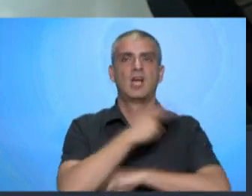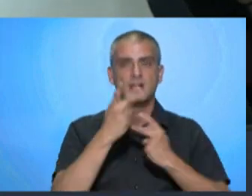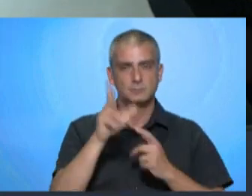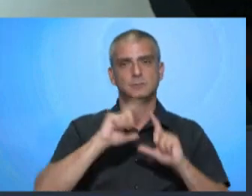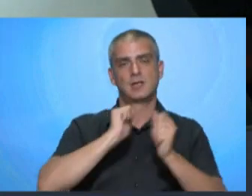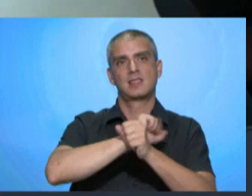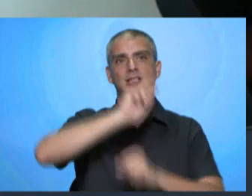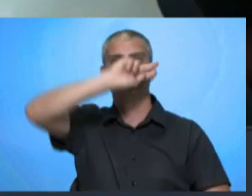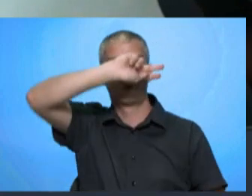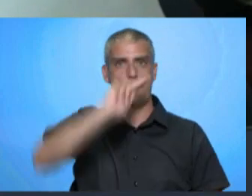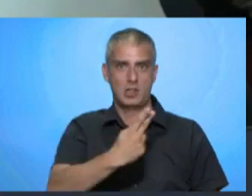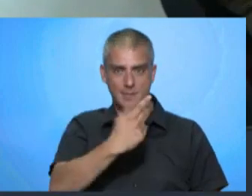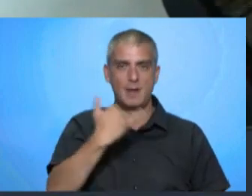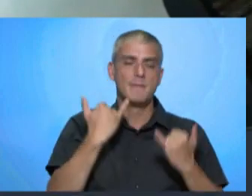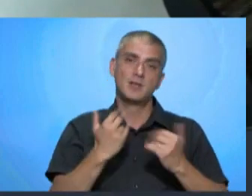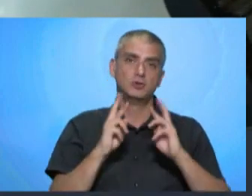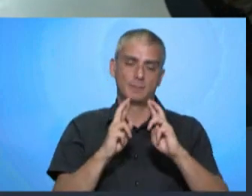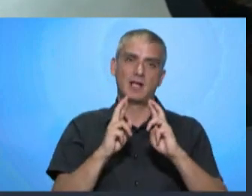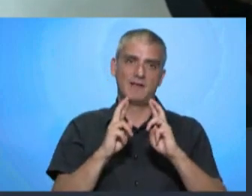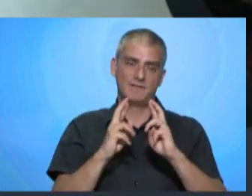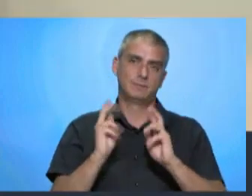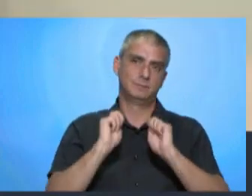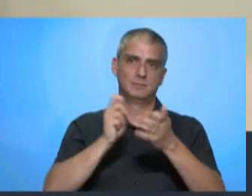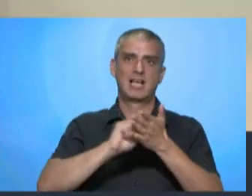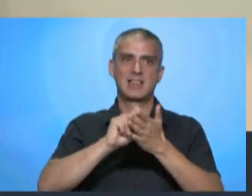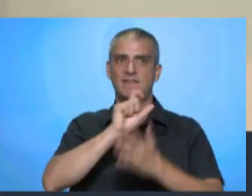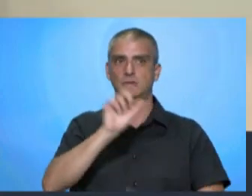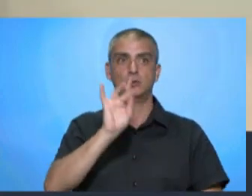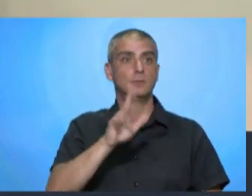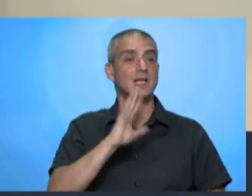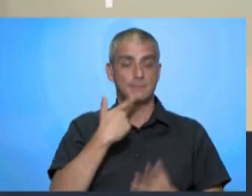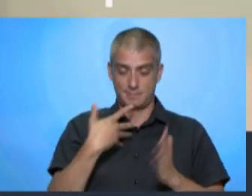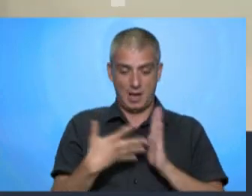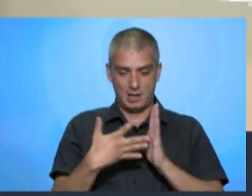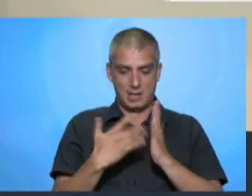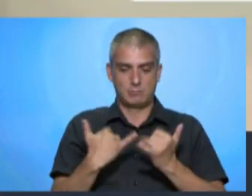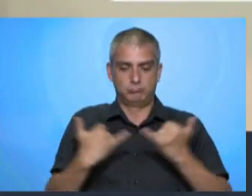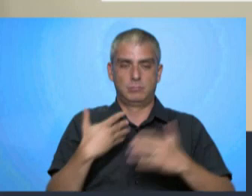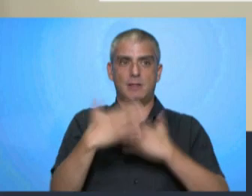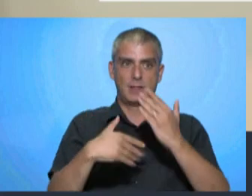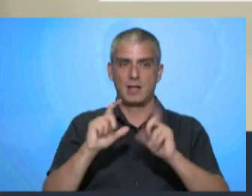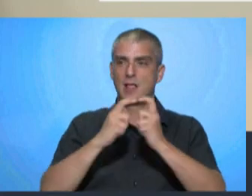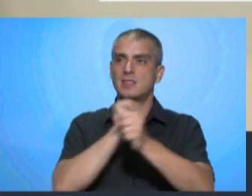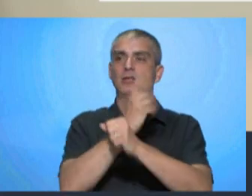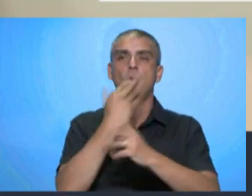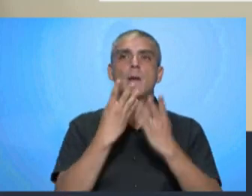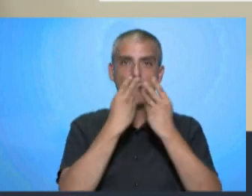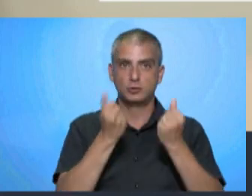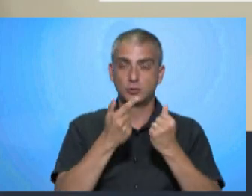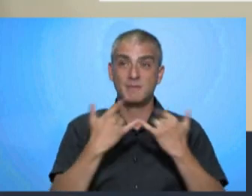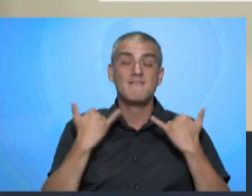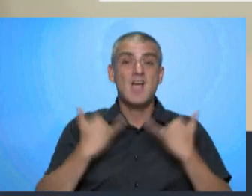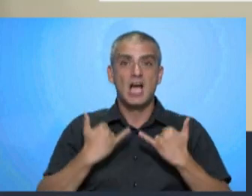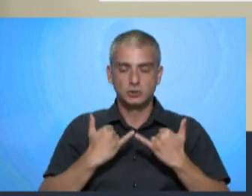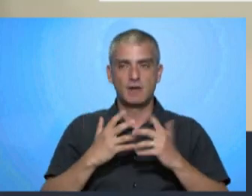נעצרו שוב, ועכשיו מקווים שזה יוביל לכתב אישום. עם התפתחות החקירה, נעצרו מספר חשודים, ובימים אלו